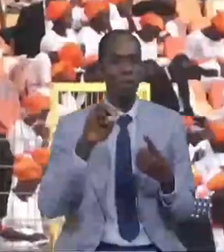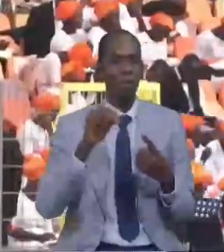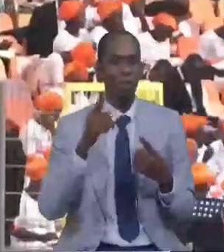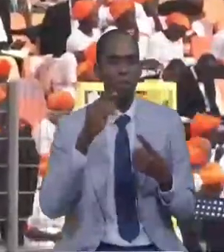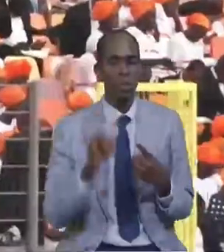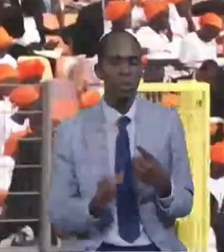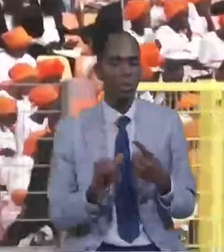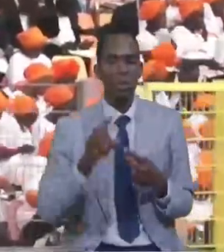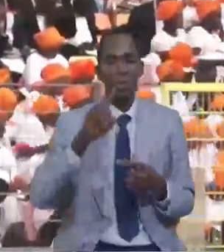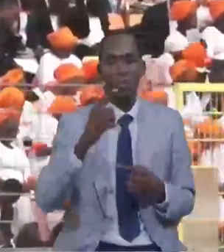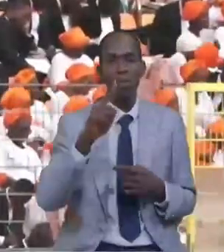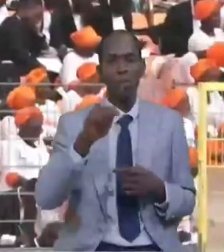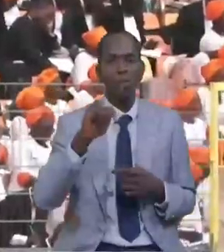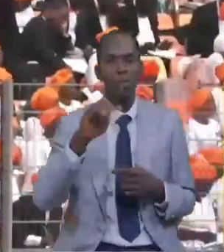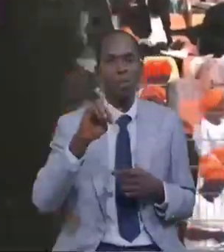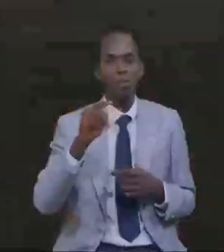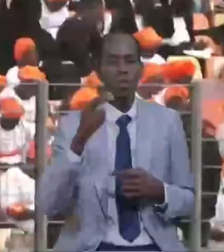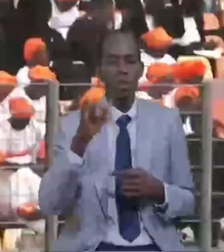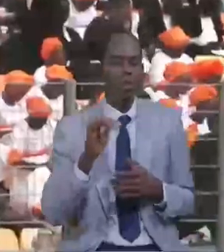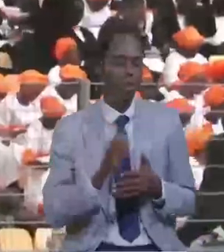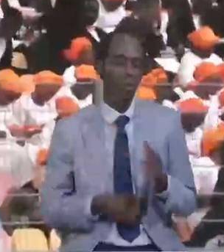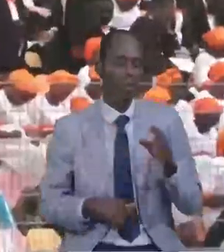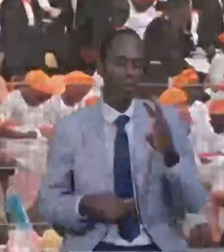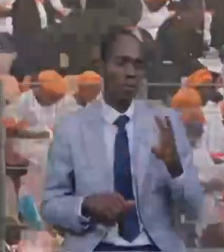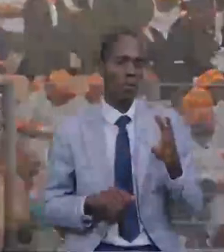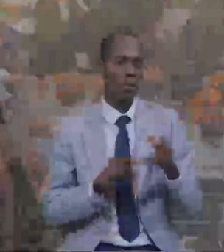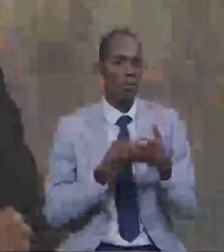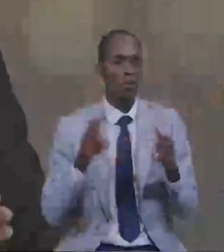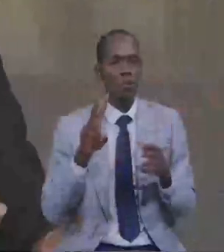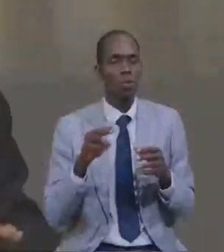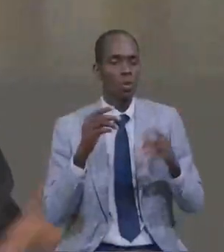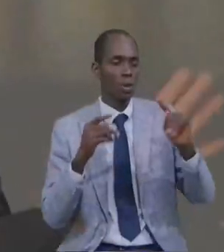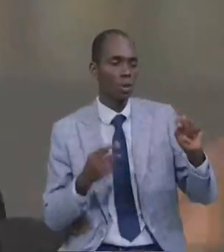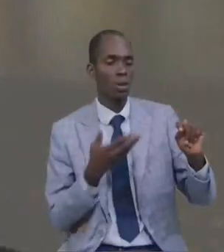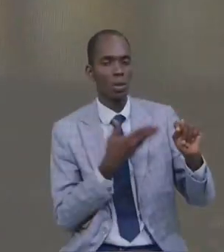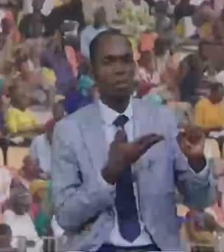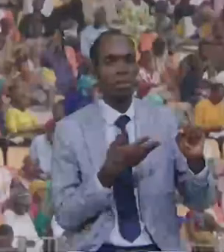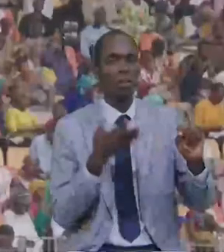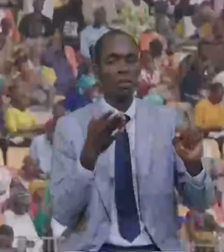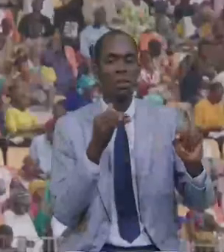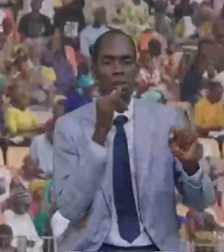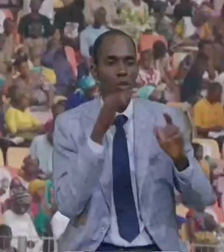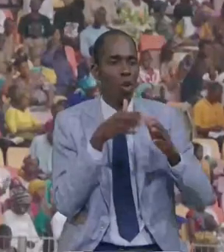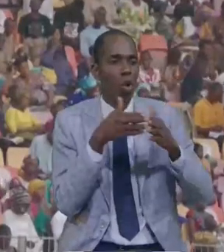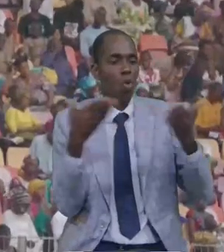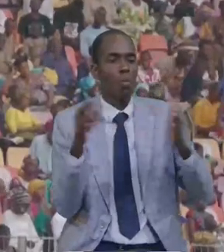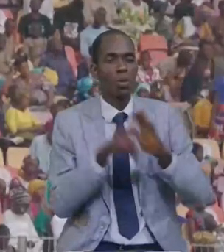avec une conscience qui l'atteste. Nous avons la transparence. Ta vie est